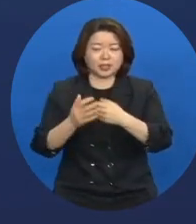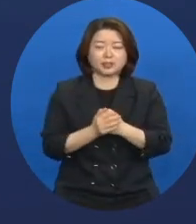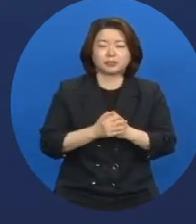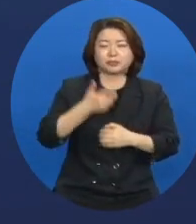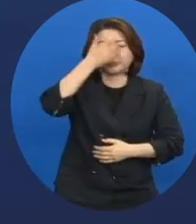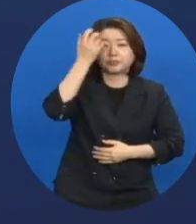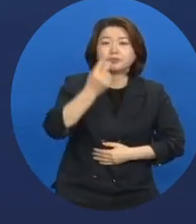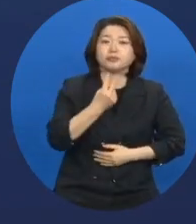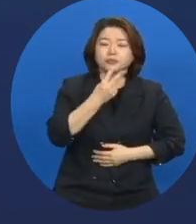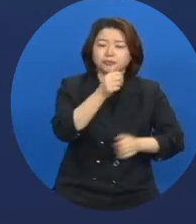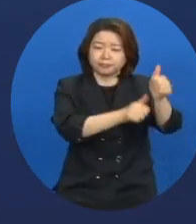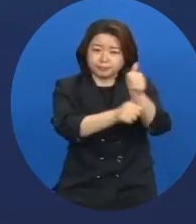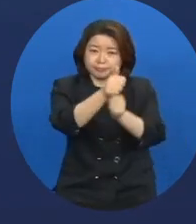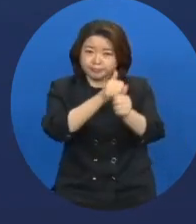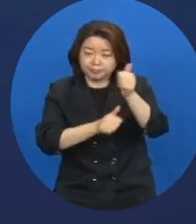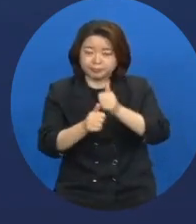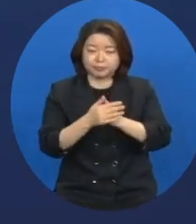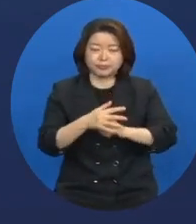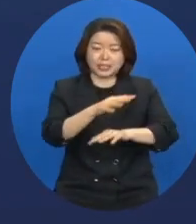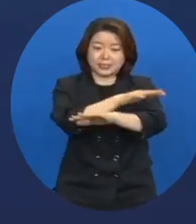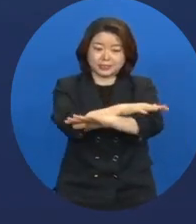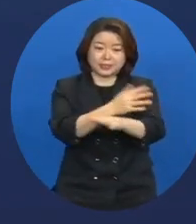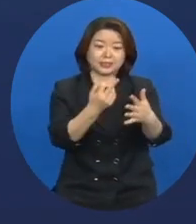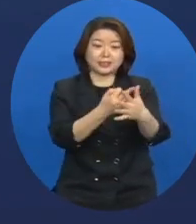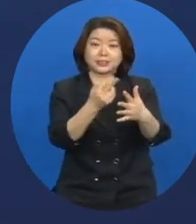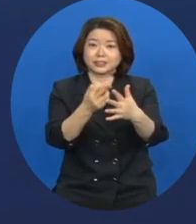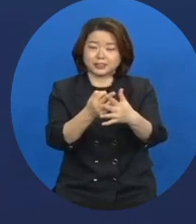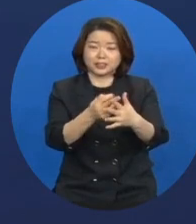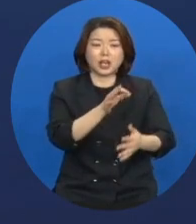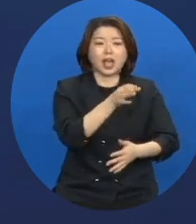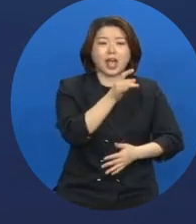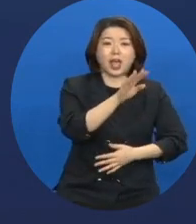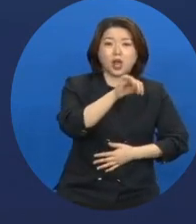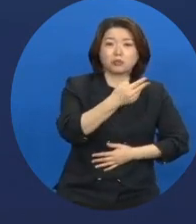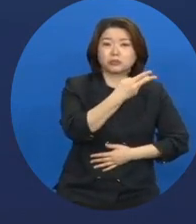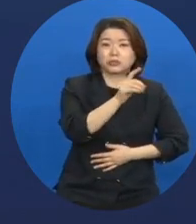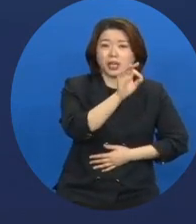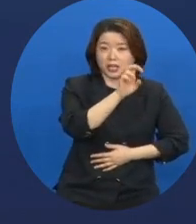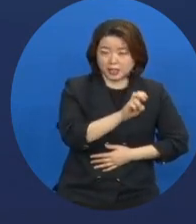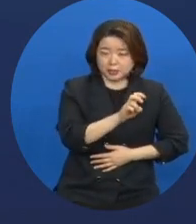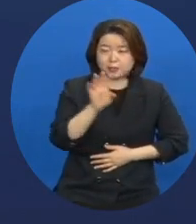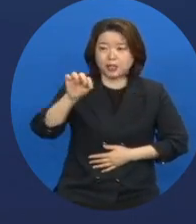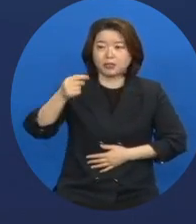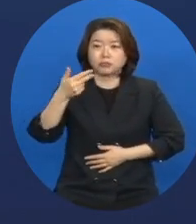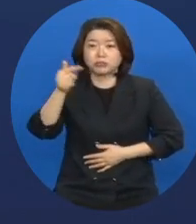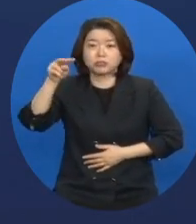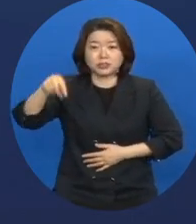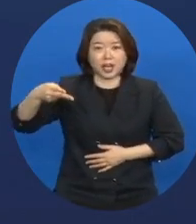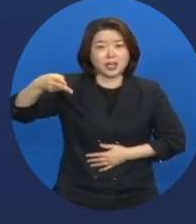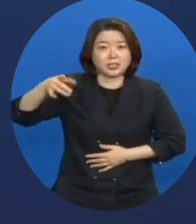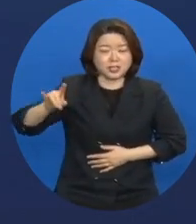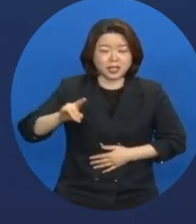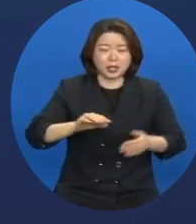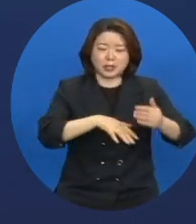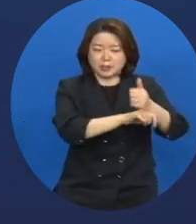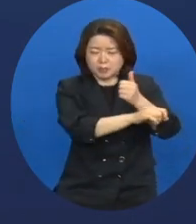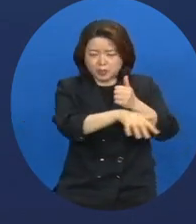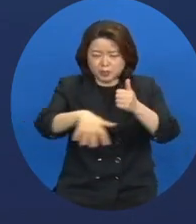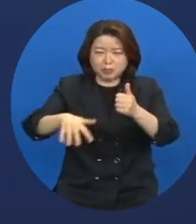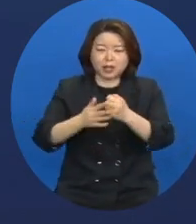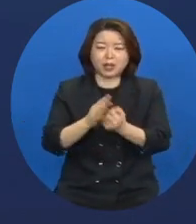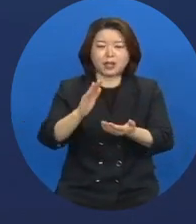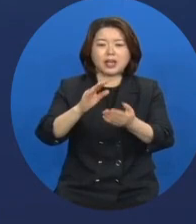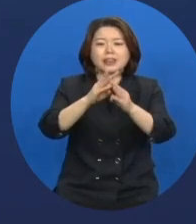요셉의 자손들인 에브라임 지파와 므낫세 지파 그 땅을 배분받은 기록입니다.